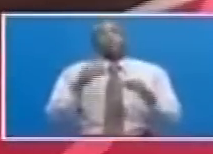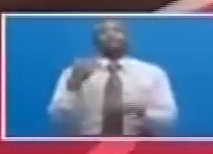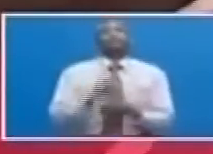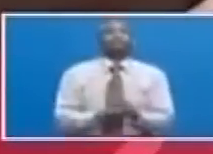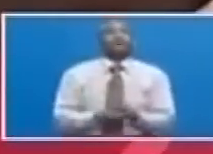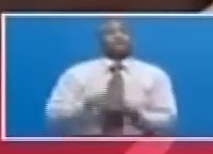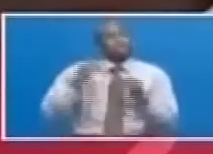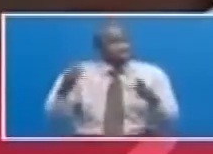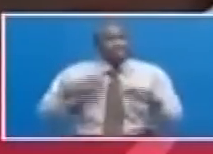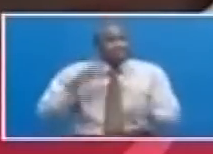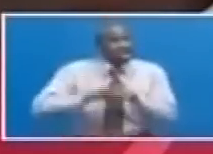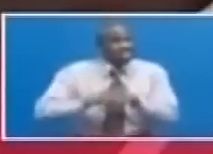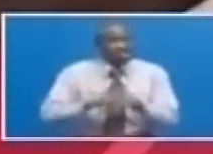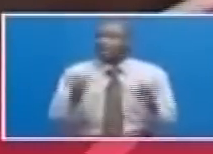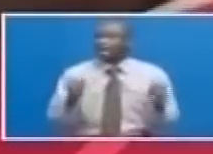watu walipewa.